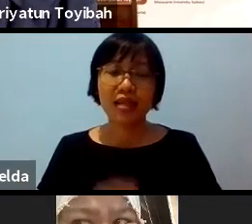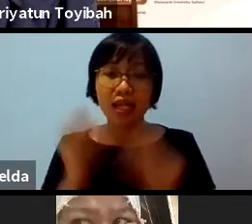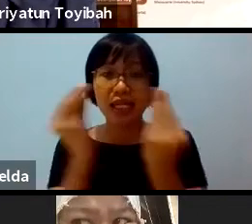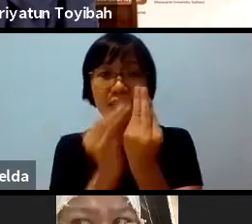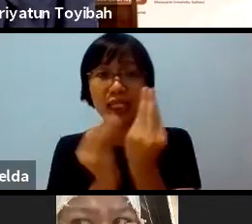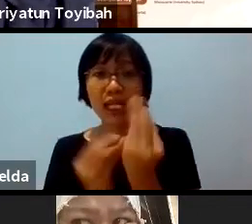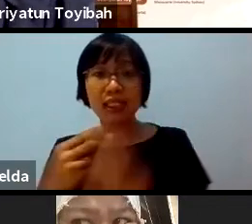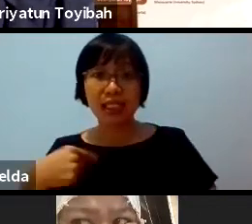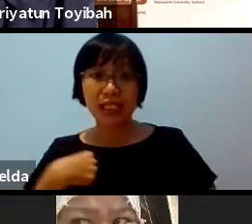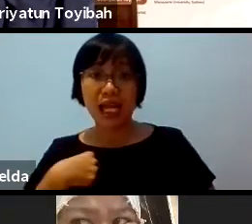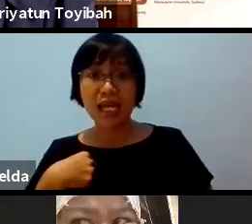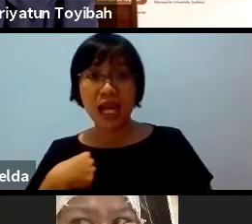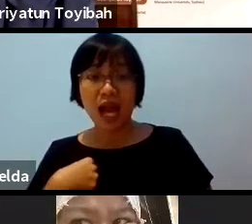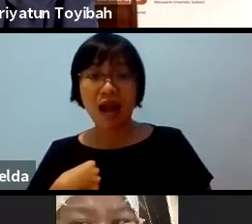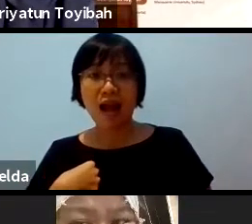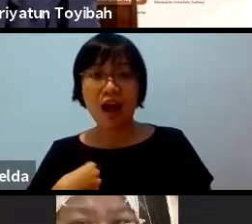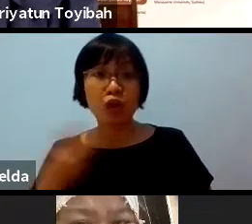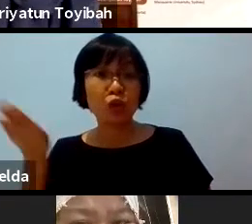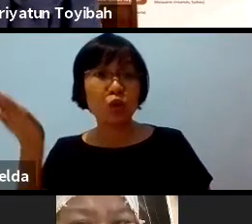bukan sesuatu